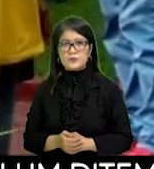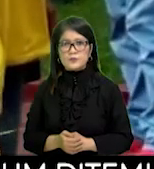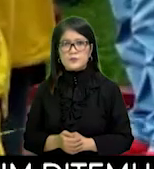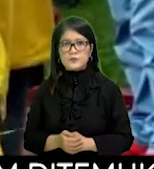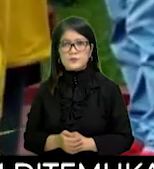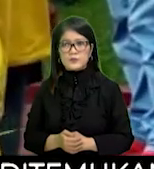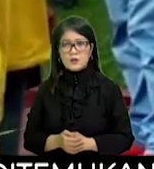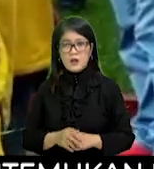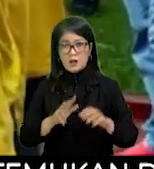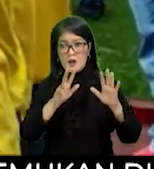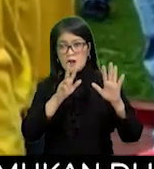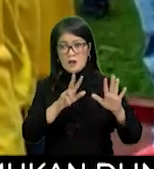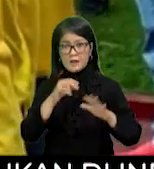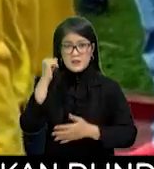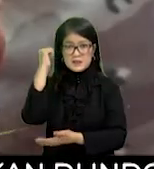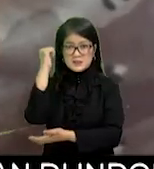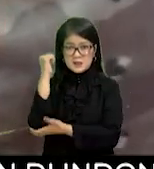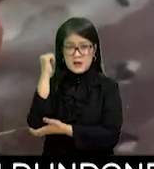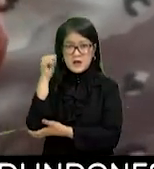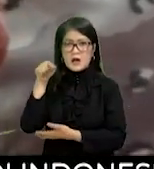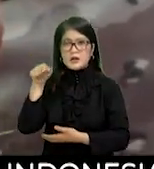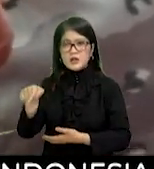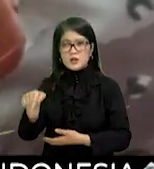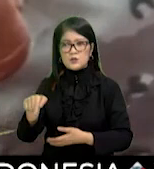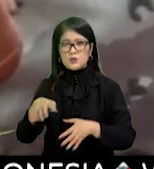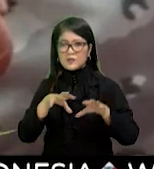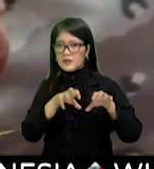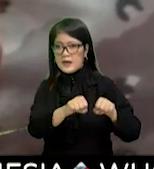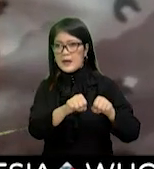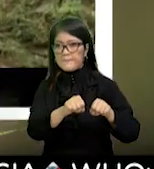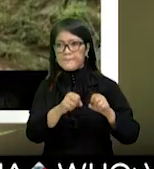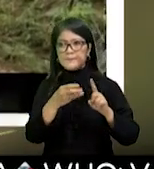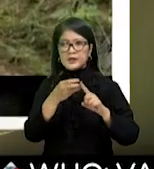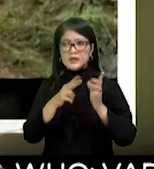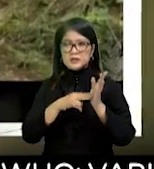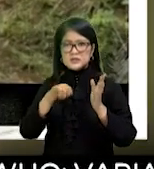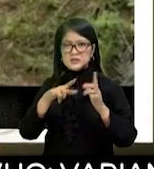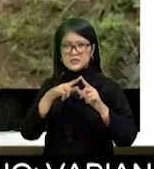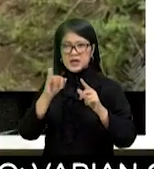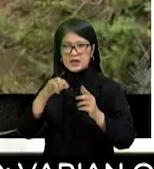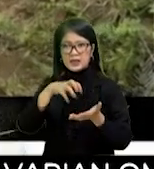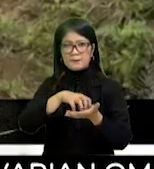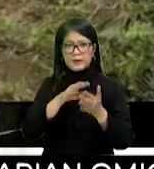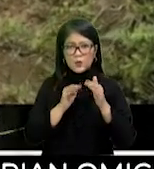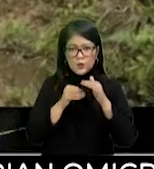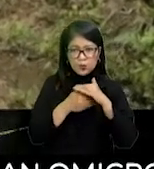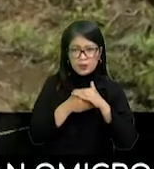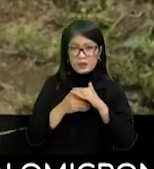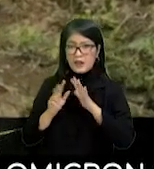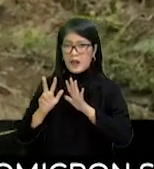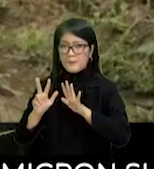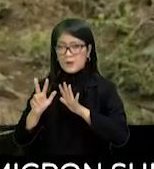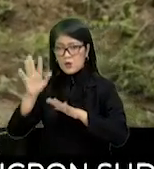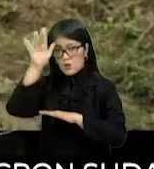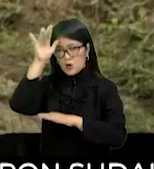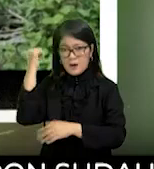Delapan tersangka ini tak berkutik saat diamankan aparat Polres Binjai dari tempat persembunyiannya. Kedelapan tersangka menjadi pelaku kasus pembunuhan terhadap